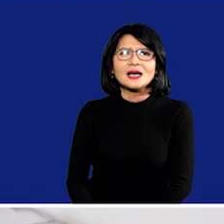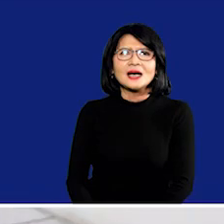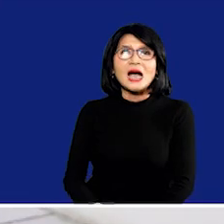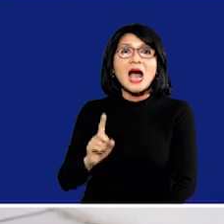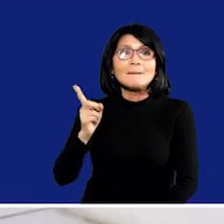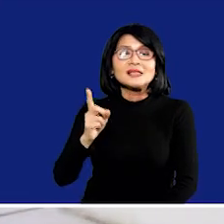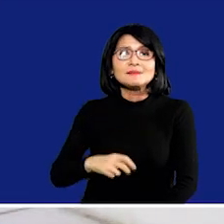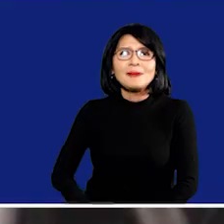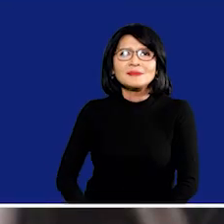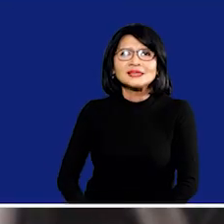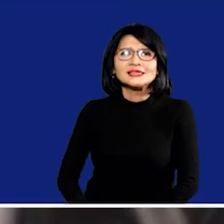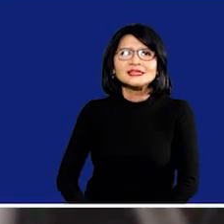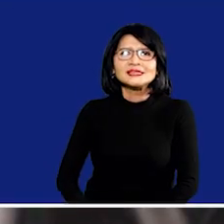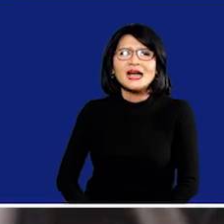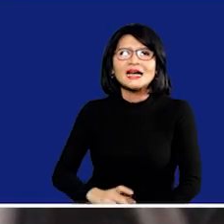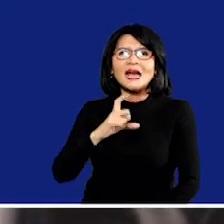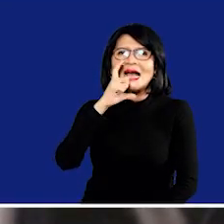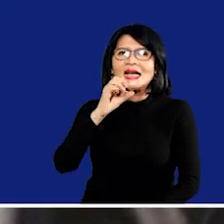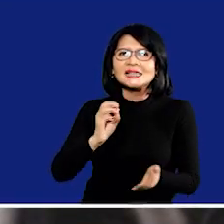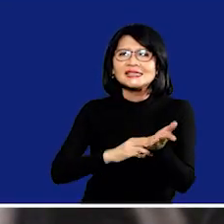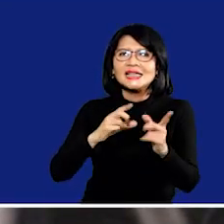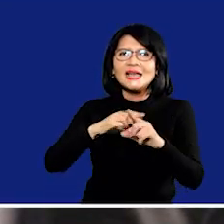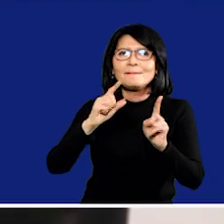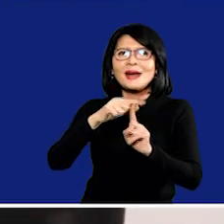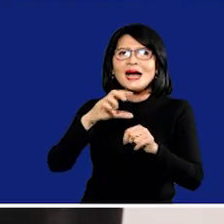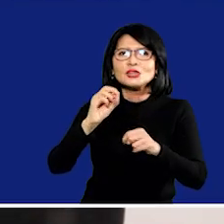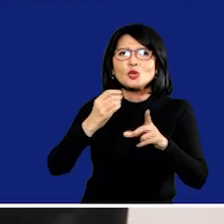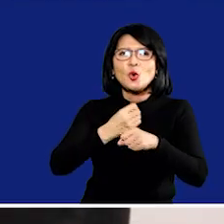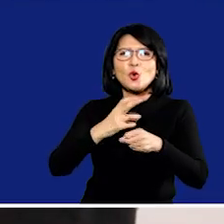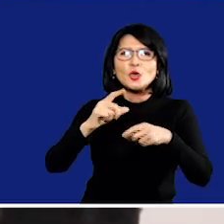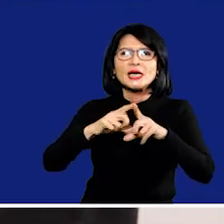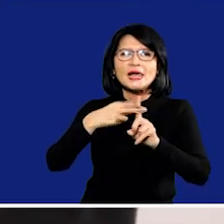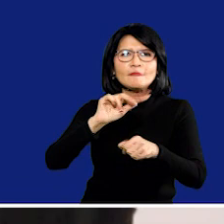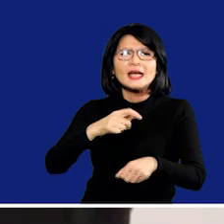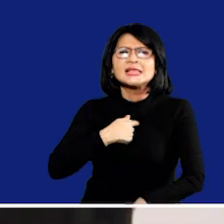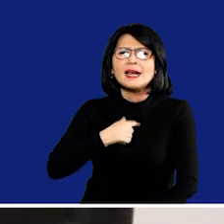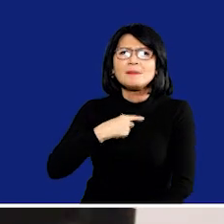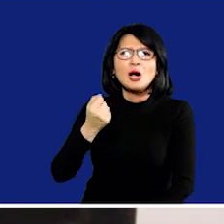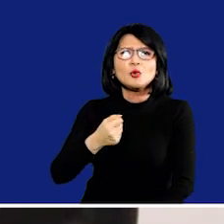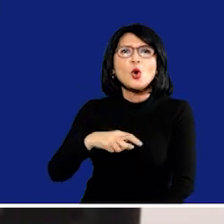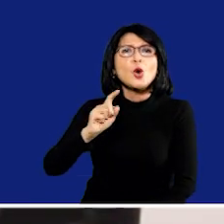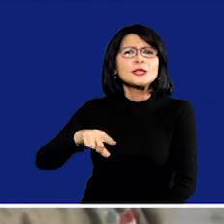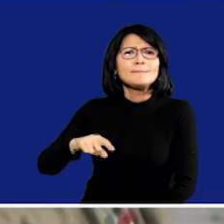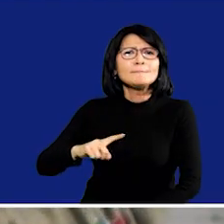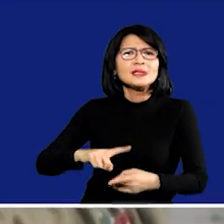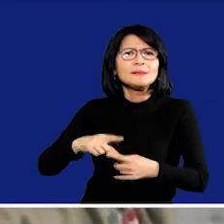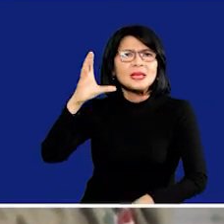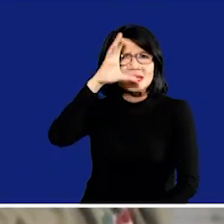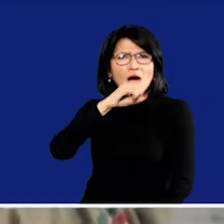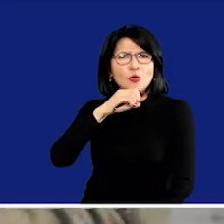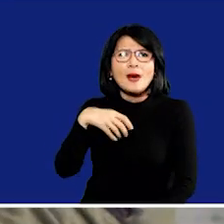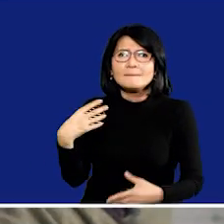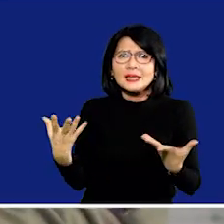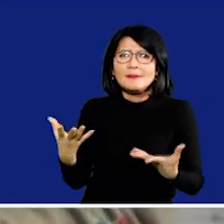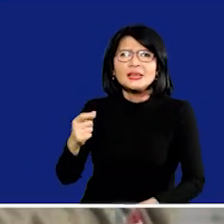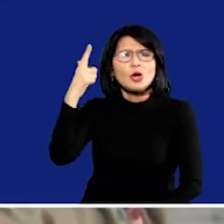Kenapa milih sinematografi? Karena ketika menggunakan sinematografi nih, saya pengen teman-teman tuh tahu gimana sih adik-adik itu senatural mungkin ketika